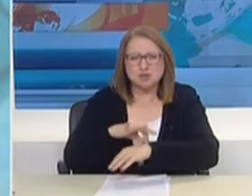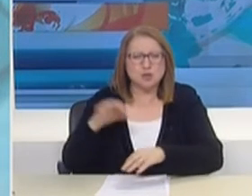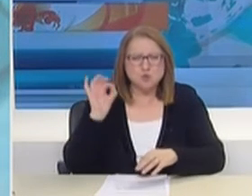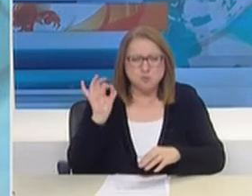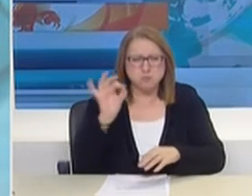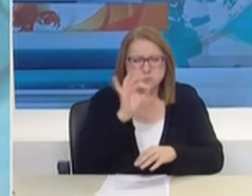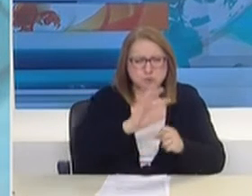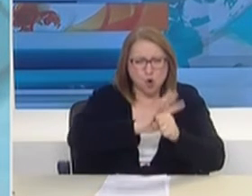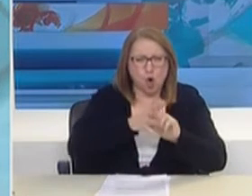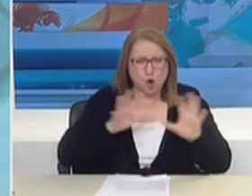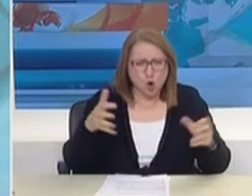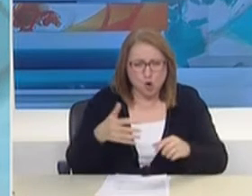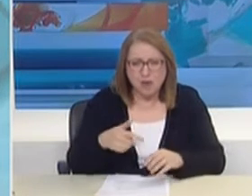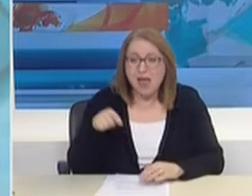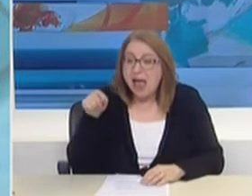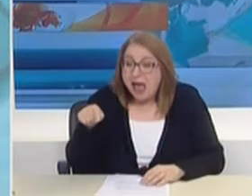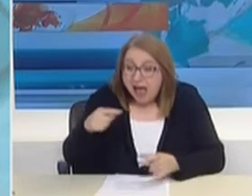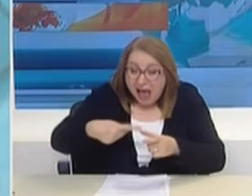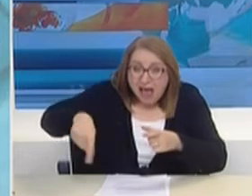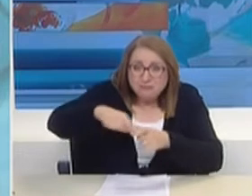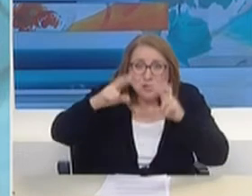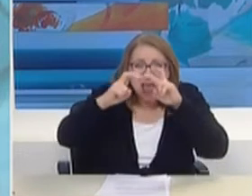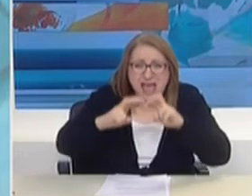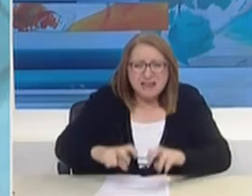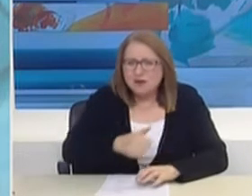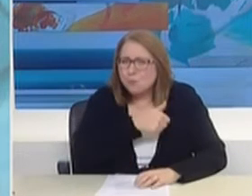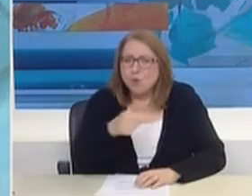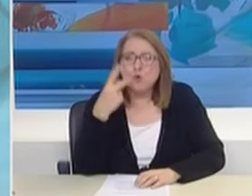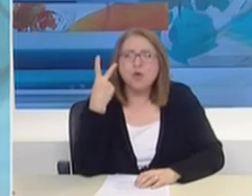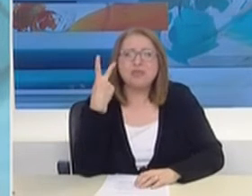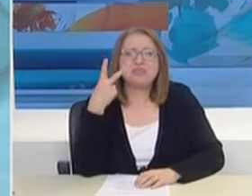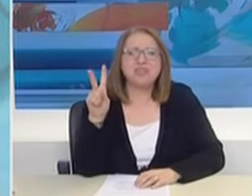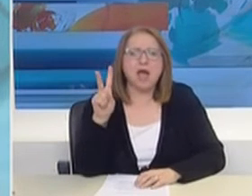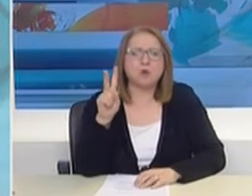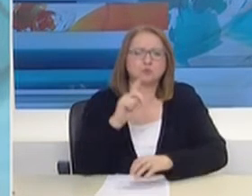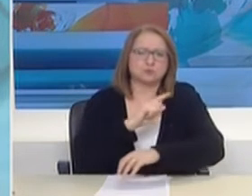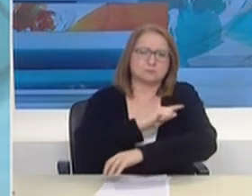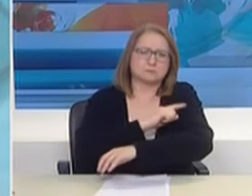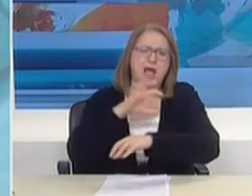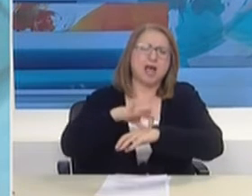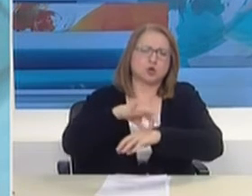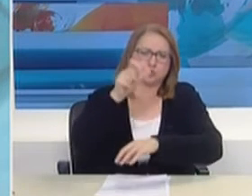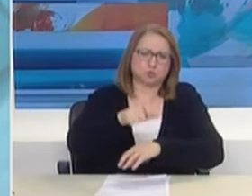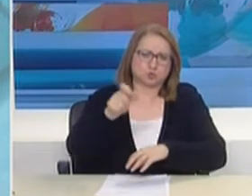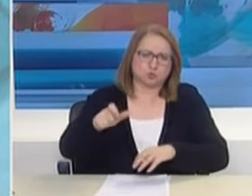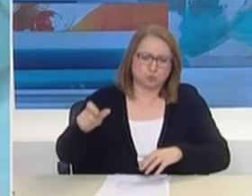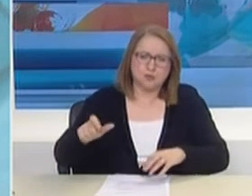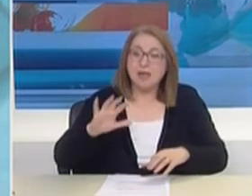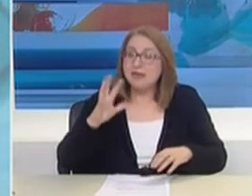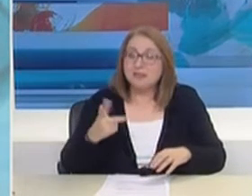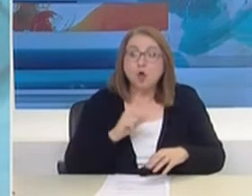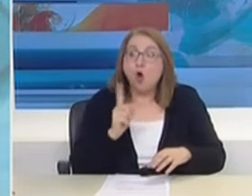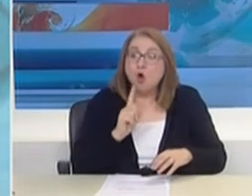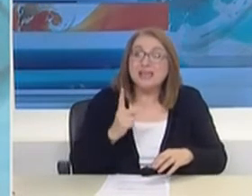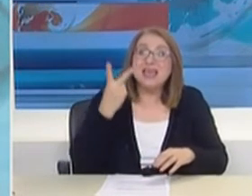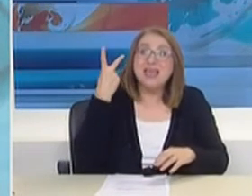εργασία περιέλαβε 200 ασθενείς. Δεν περιέλαβε 200 συνεχόμενους ασθενείς. Δεν πήρε δηλαδή